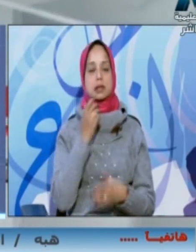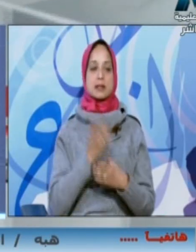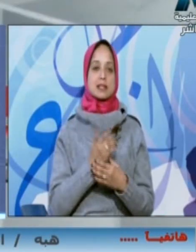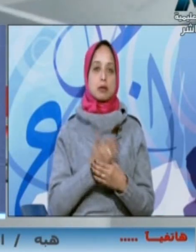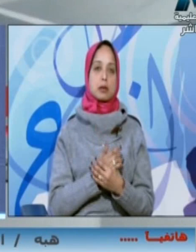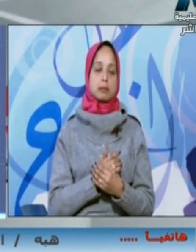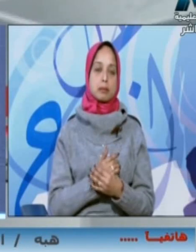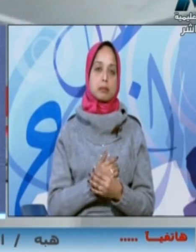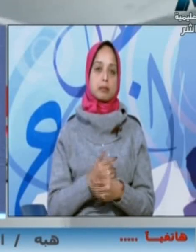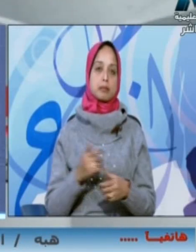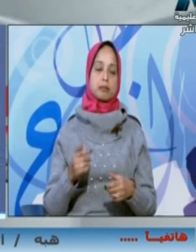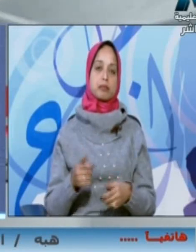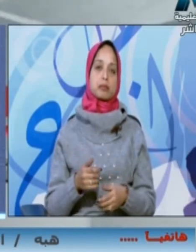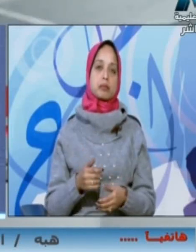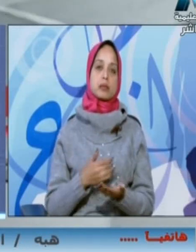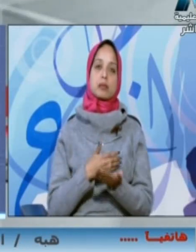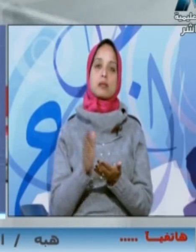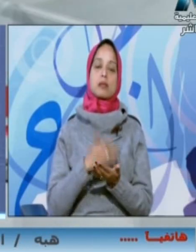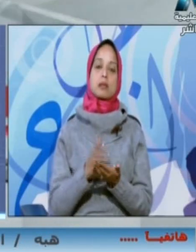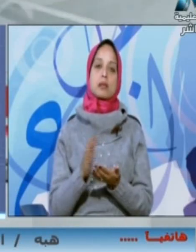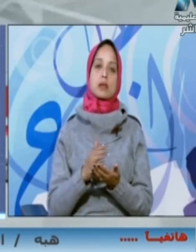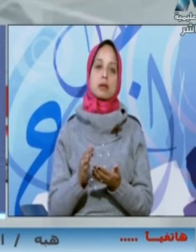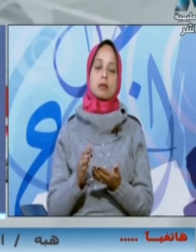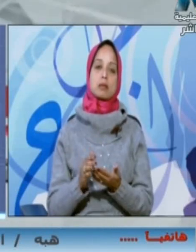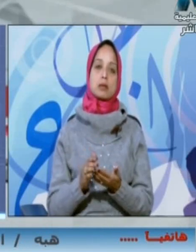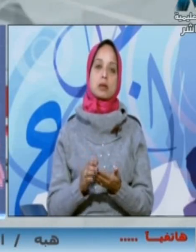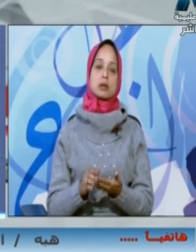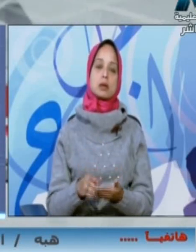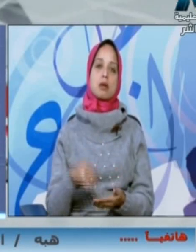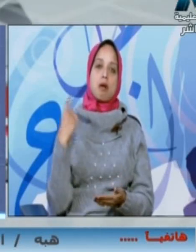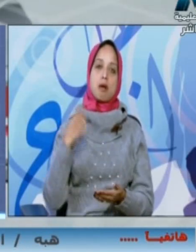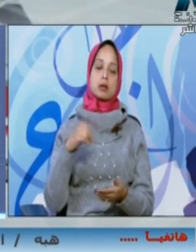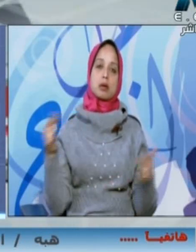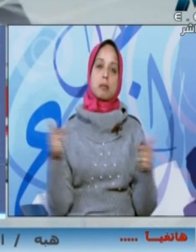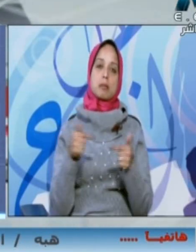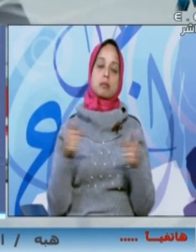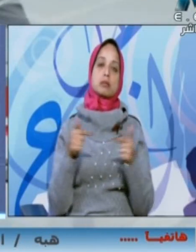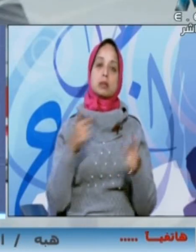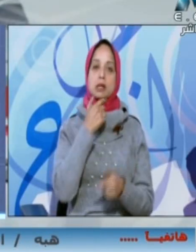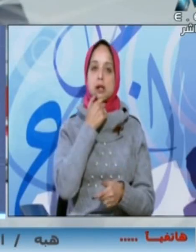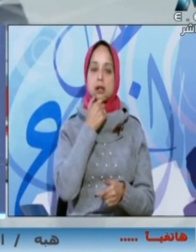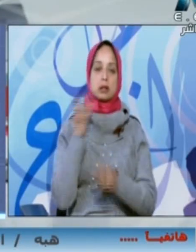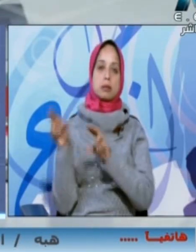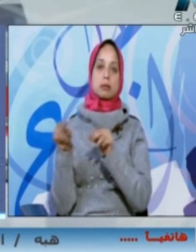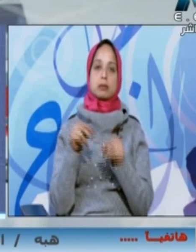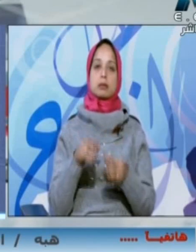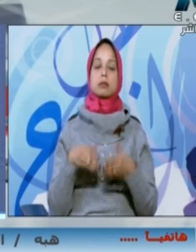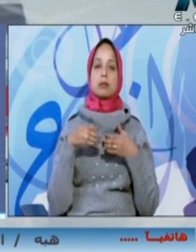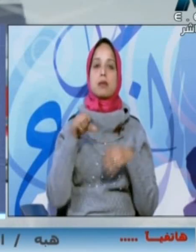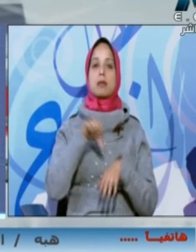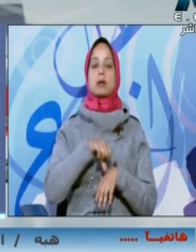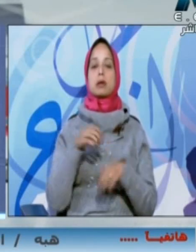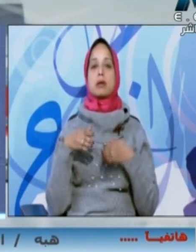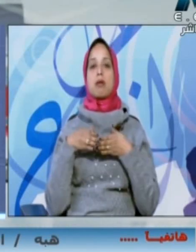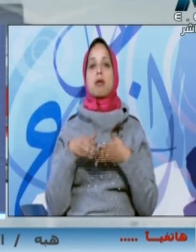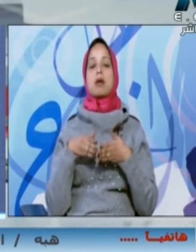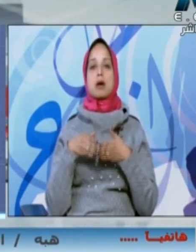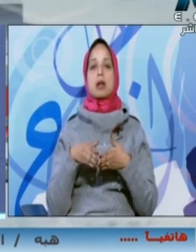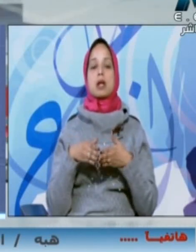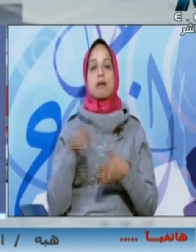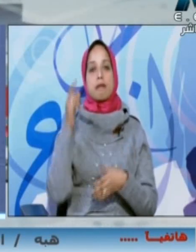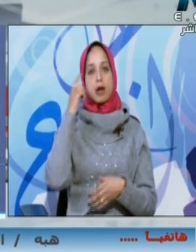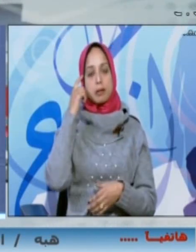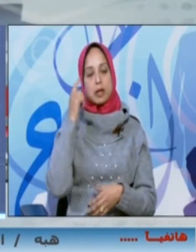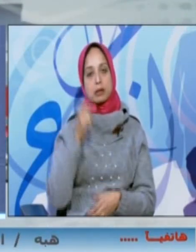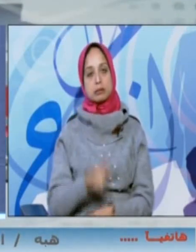المعاهده ارجع العلاقه تاني الاحتلال واضرب في انجلترا زي ما حصل في منطقه القناه، فهمتي؟ تمام يا